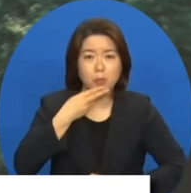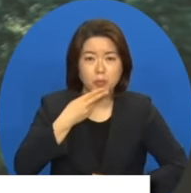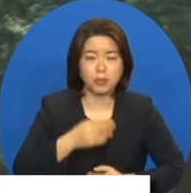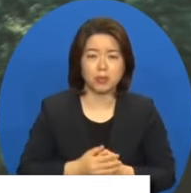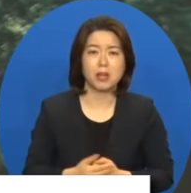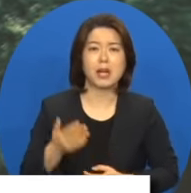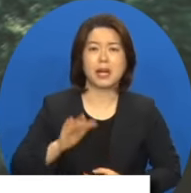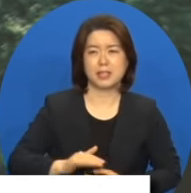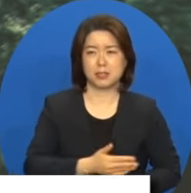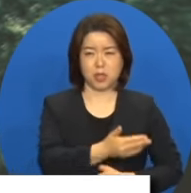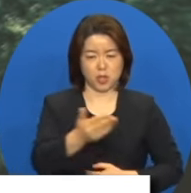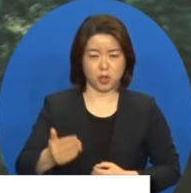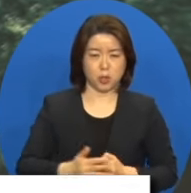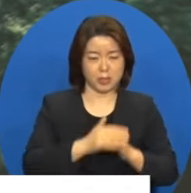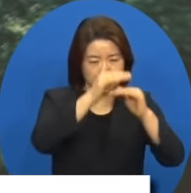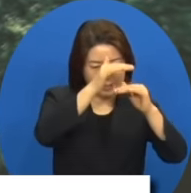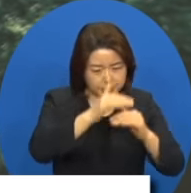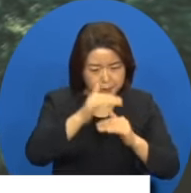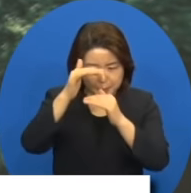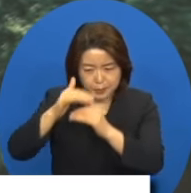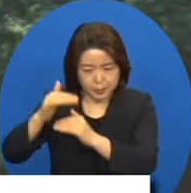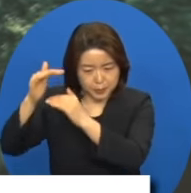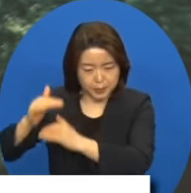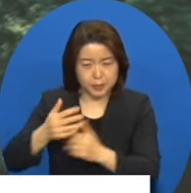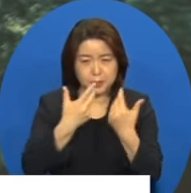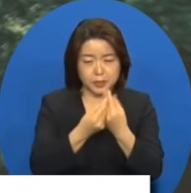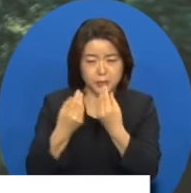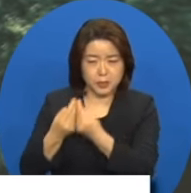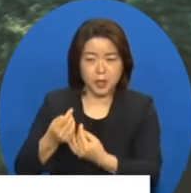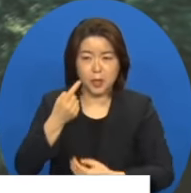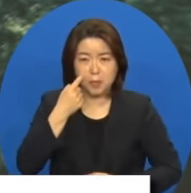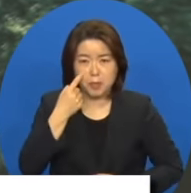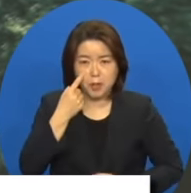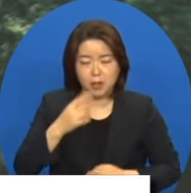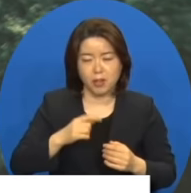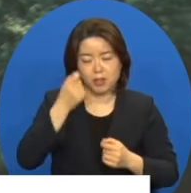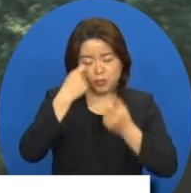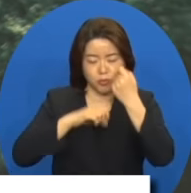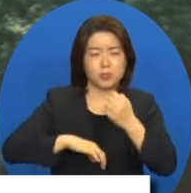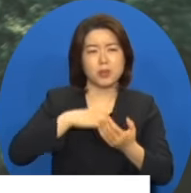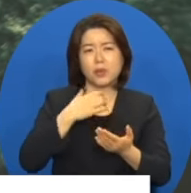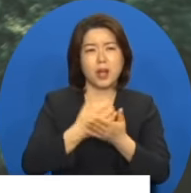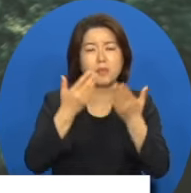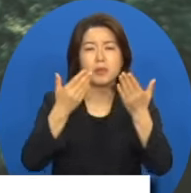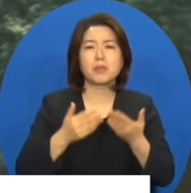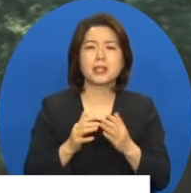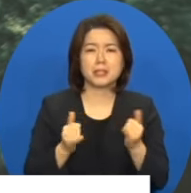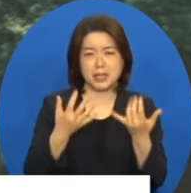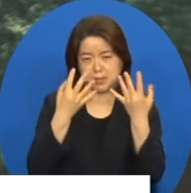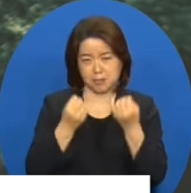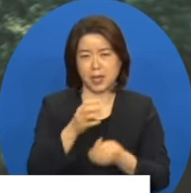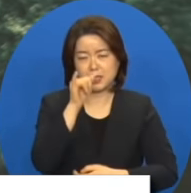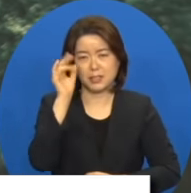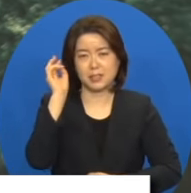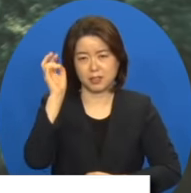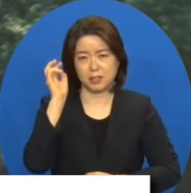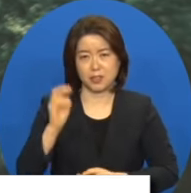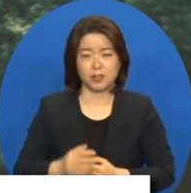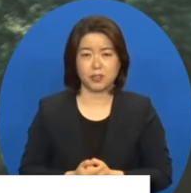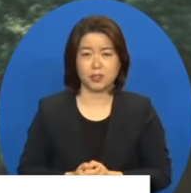아마 들으시면 정말 눈물의 감동을 받으실 케이스가 참 많습니다. 어느